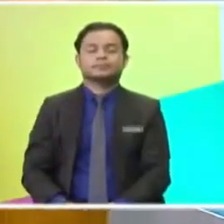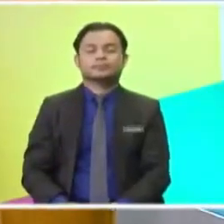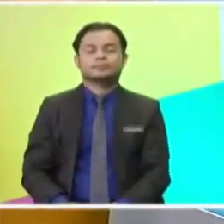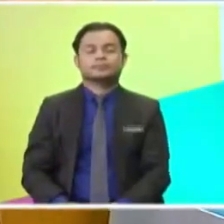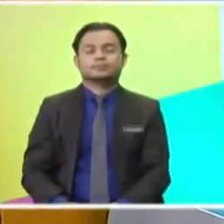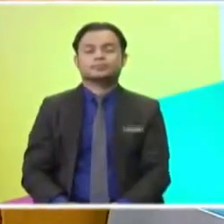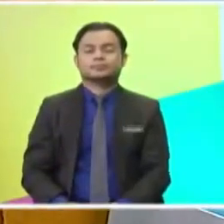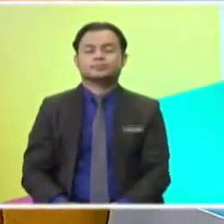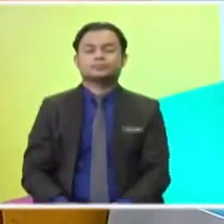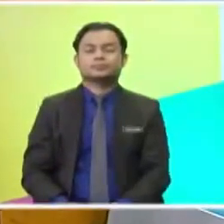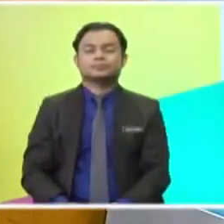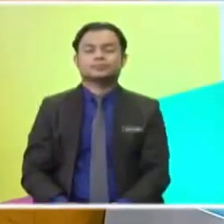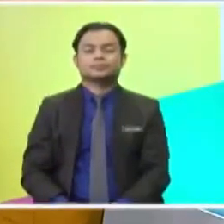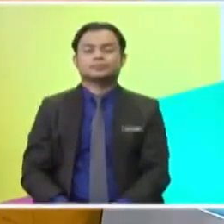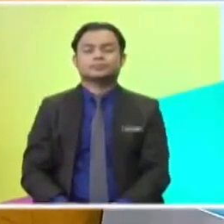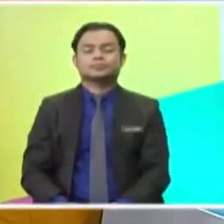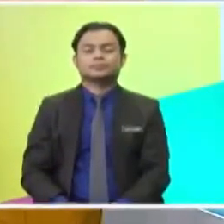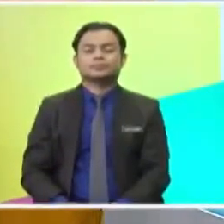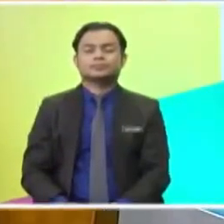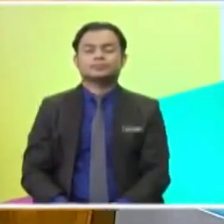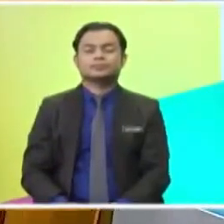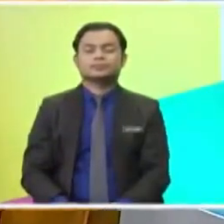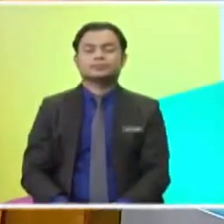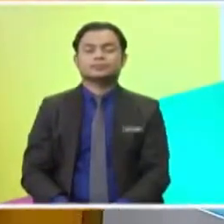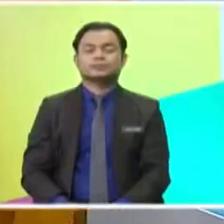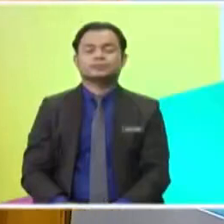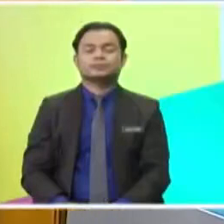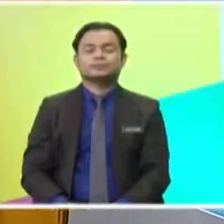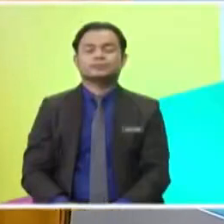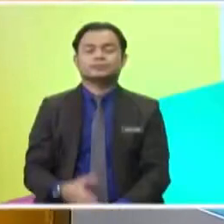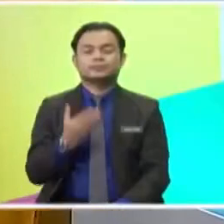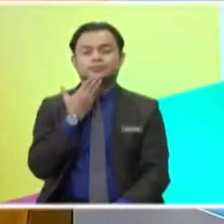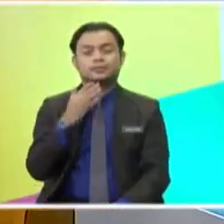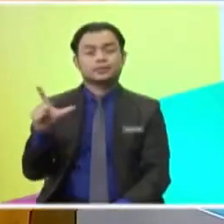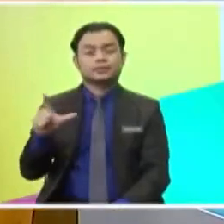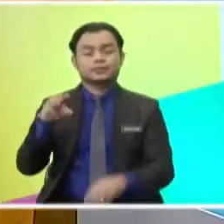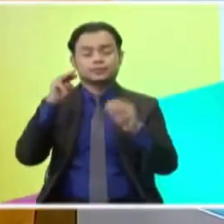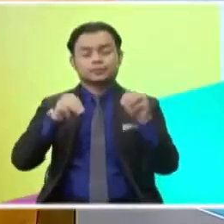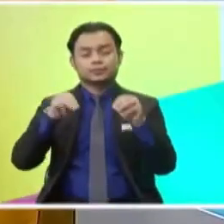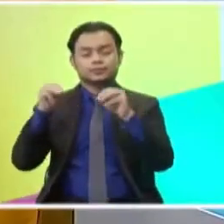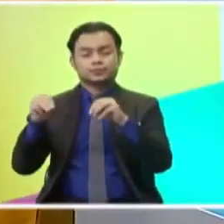di sini. Okey. Baik. Baiklah murid-murid.